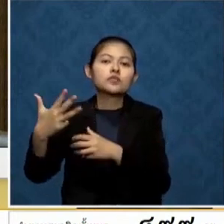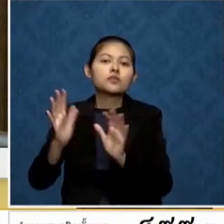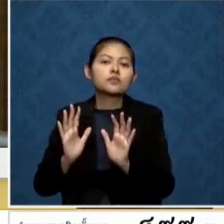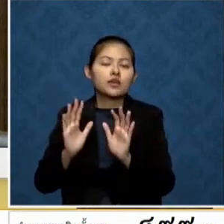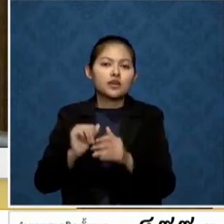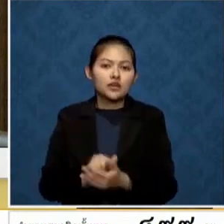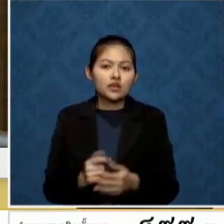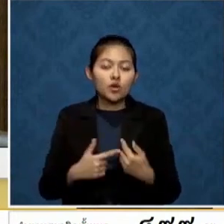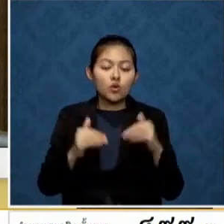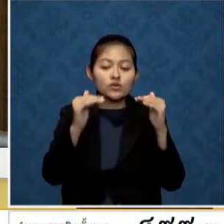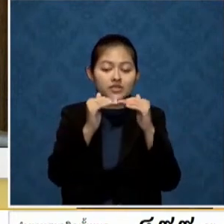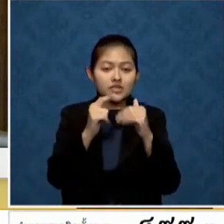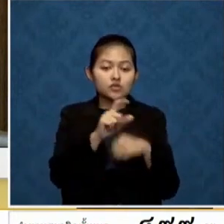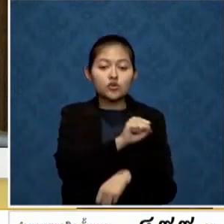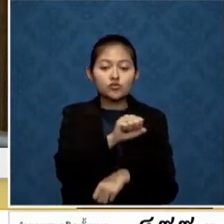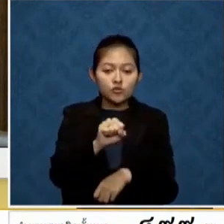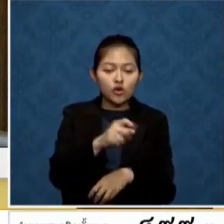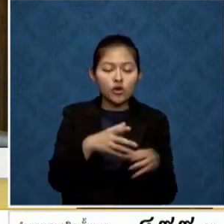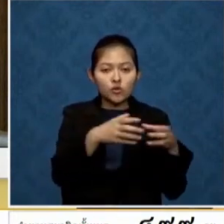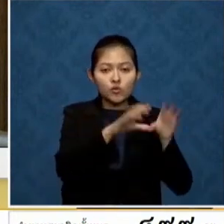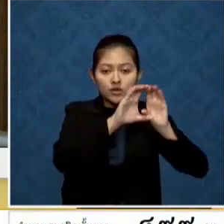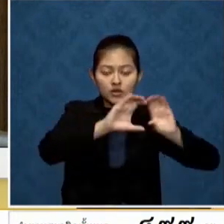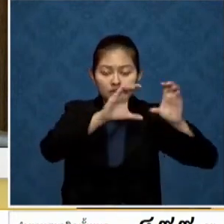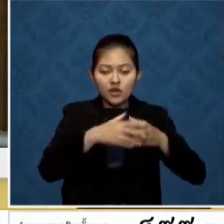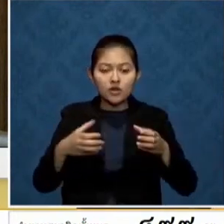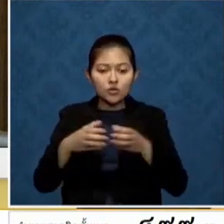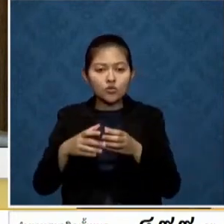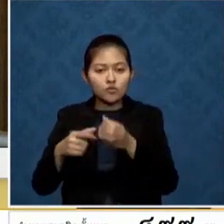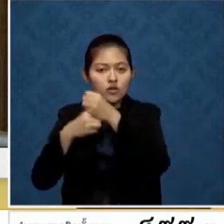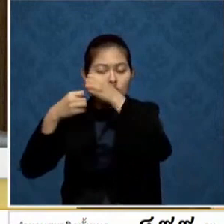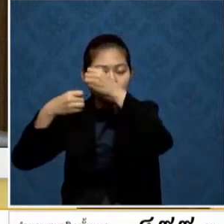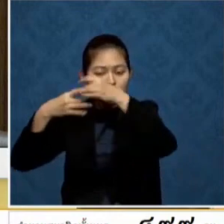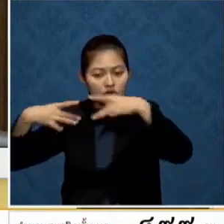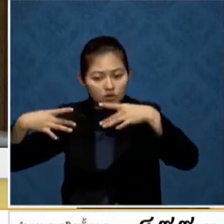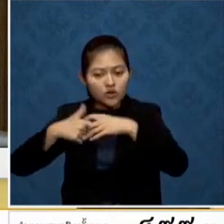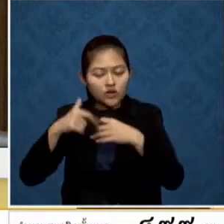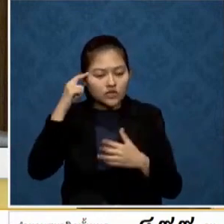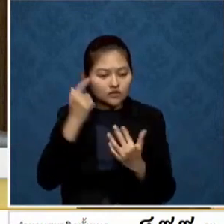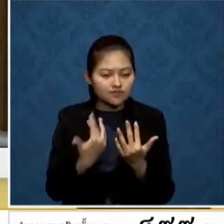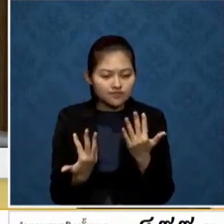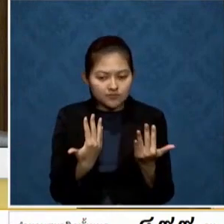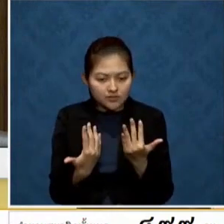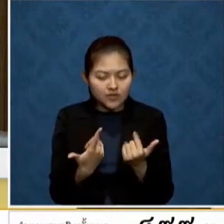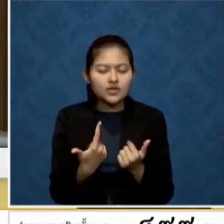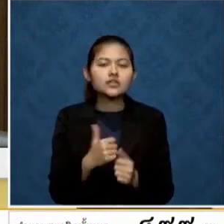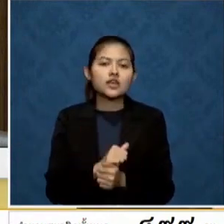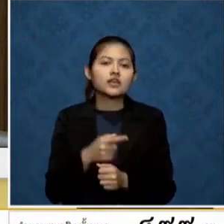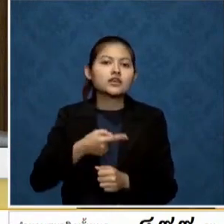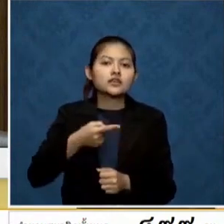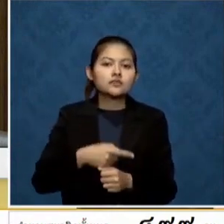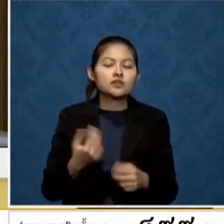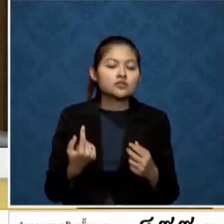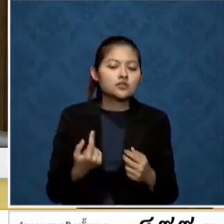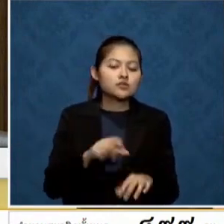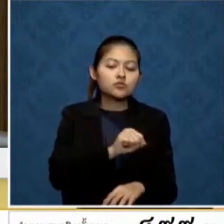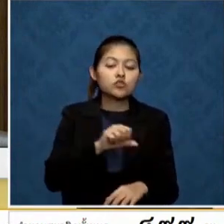โควต้าระหว่างสสพรรครัฐบาลกับพรรคฝ่ายค้านก็คงถูกคำนวณเหมือนเดิมนะครับยังคงไว้เป็นสูตรคำนวณเหมือนเดิมคือตามสัดส่วน